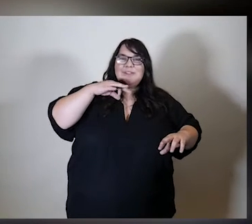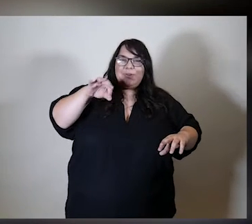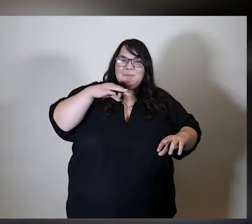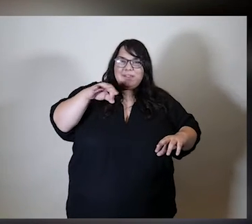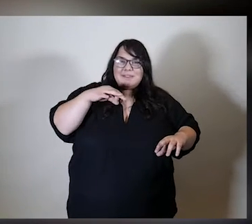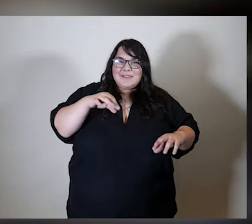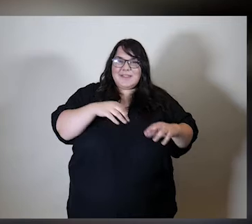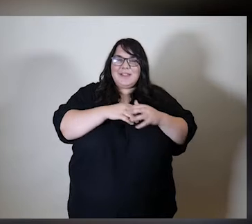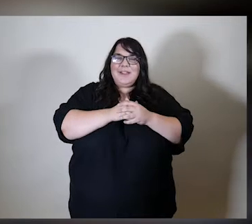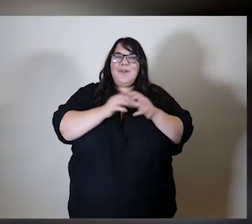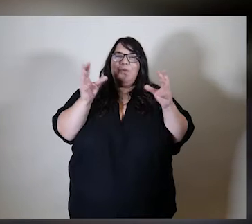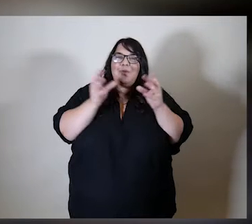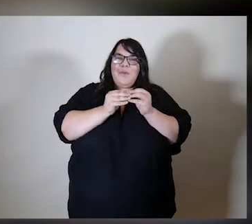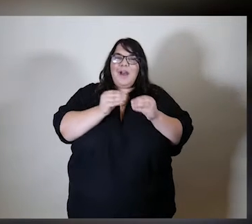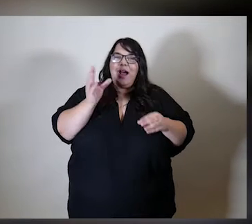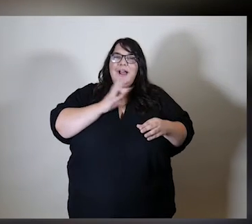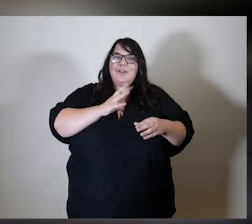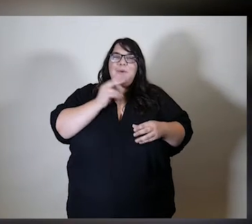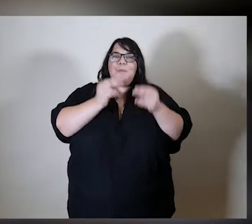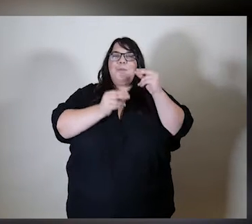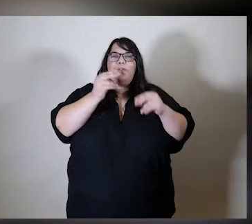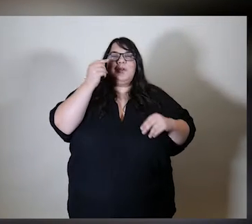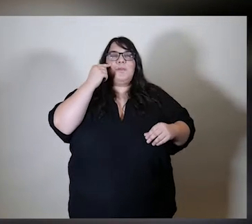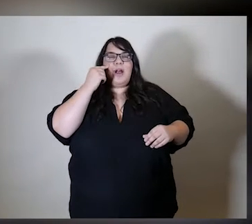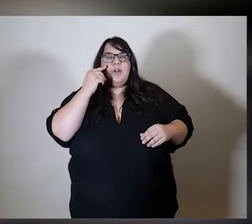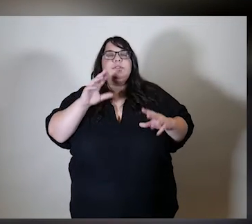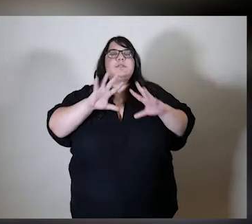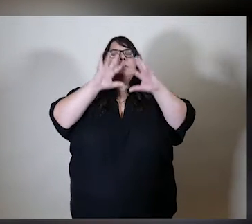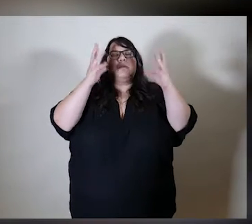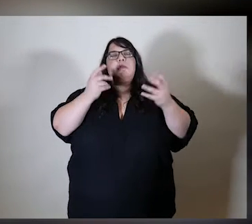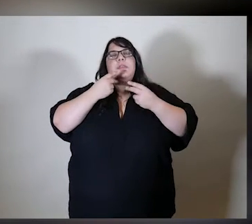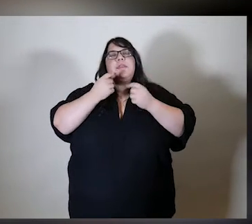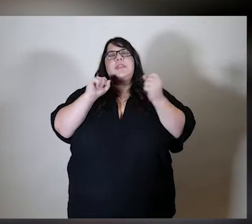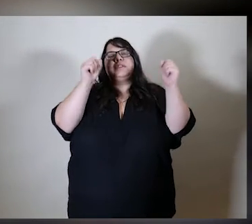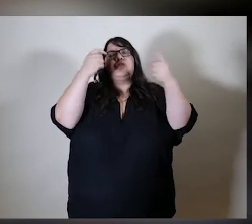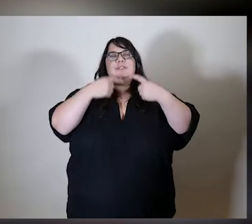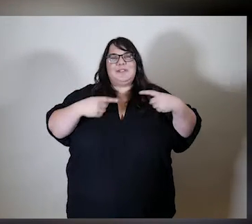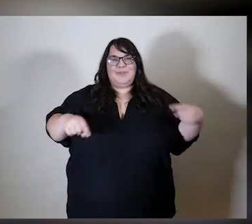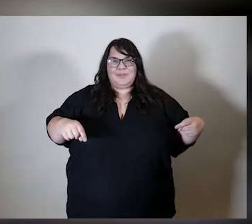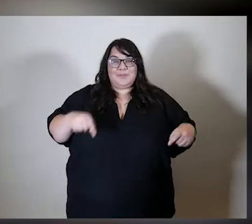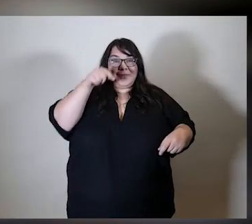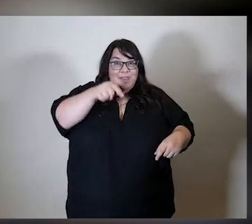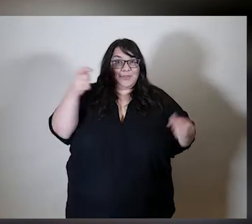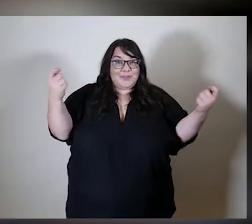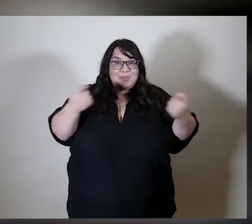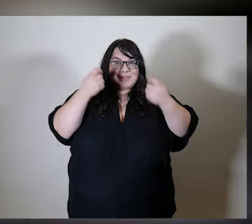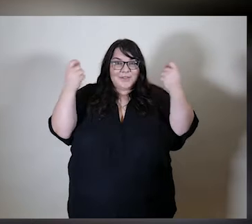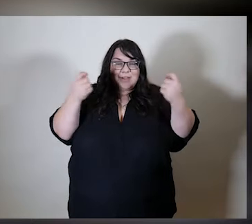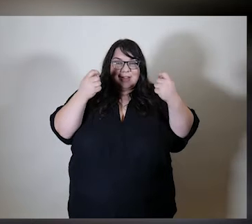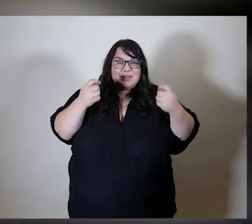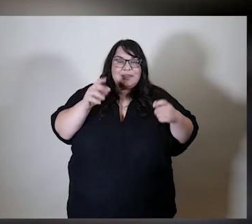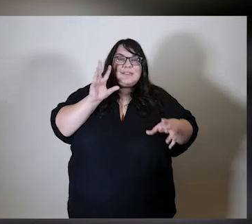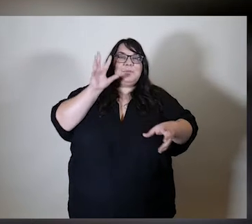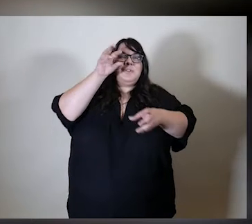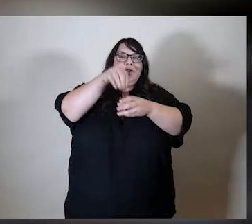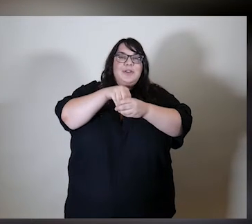η ενημέρωση, η ευαισθητοποίηση για τα άτομα με προβλήματα όρασης μέσω ποικίλων δράσεων. Στο φεστιβάλ